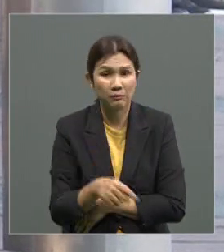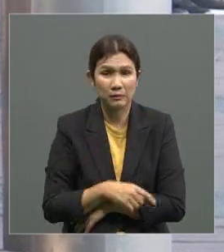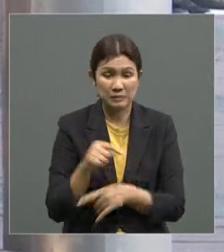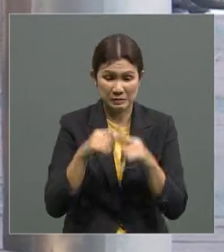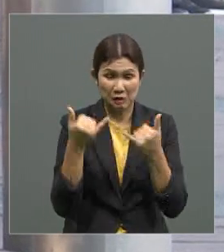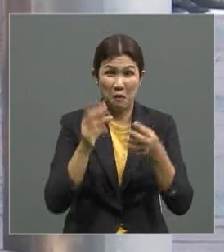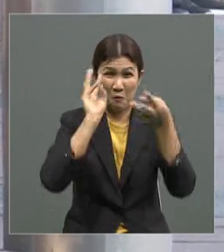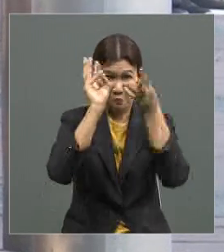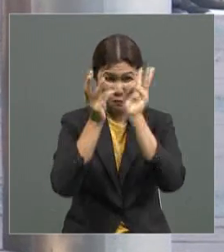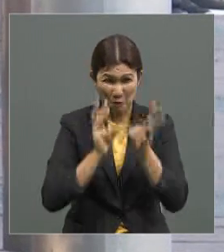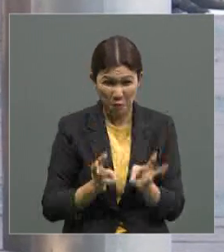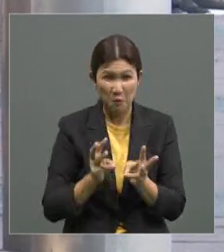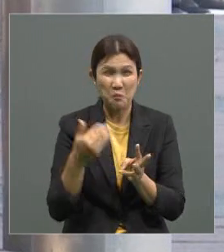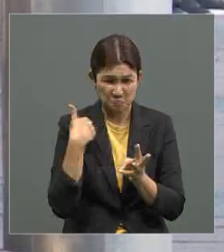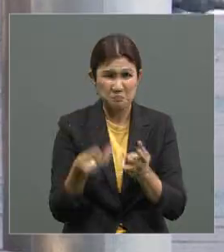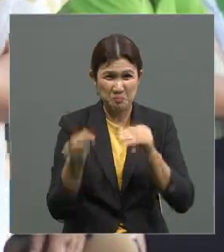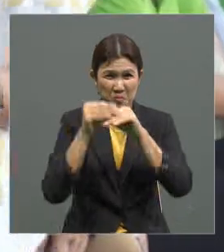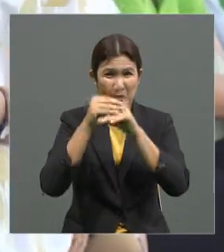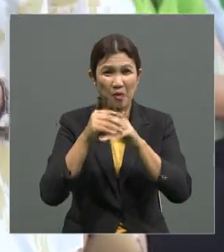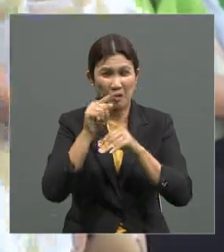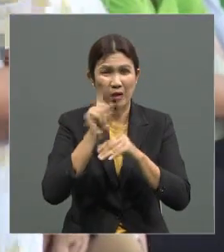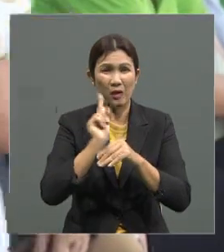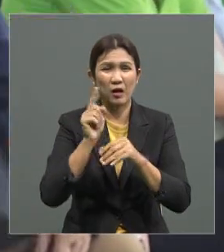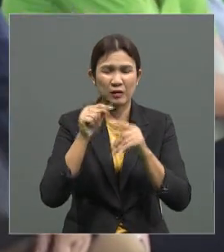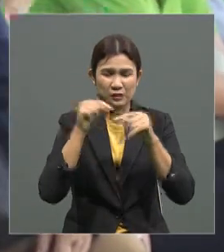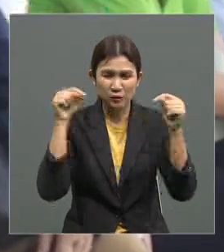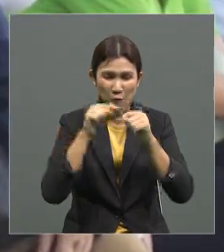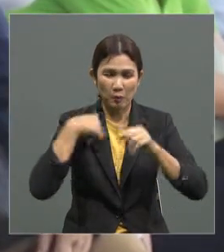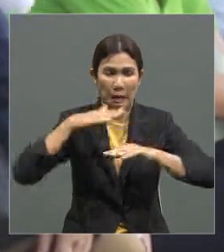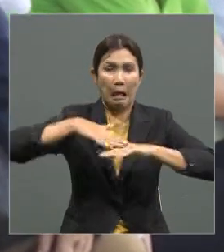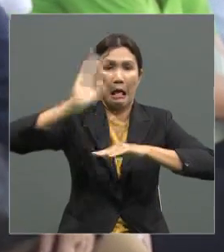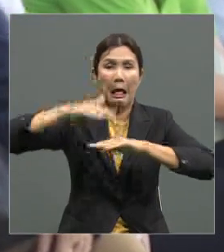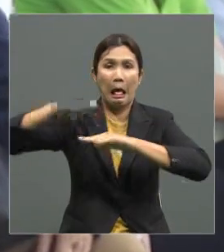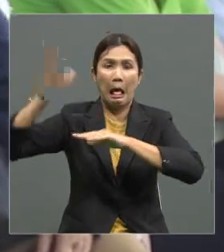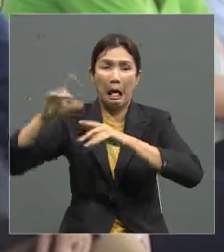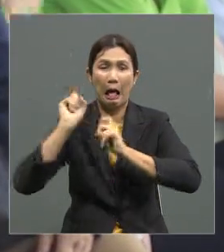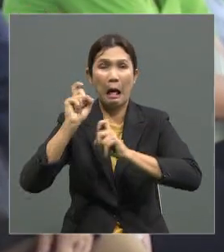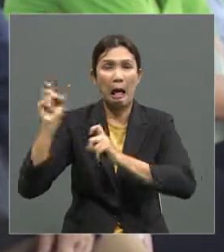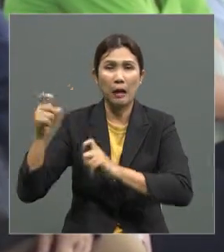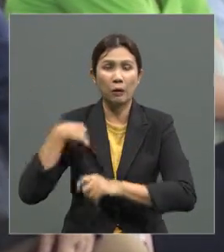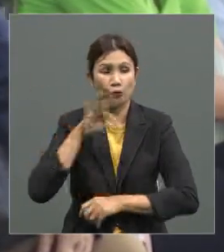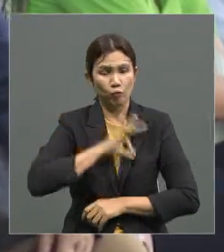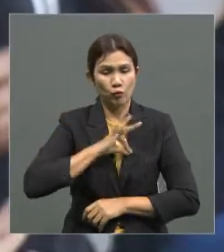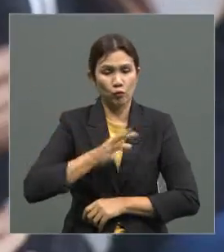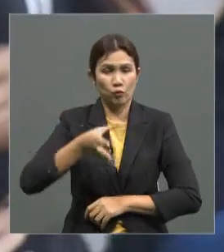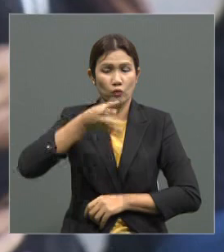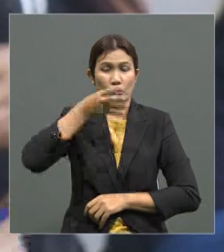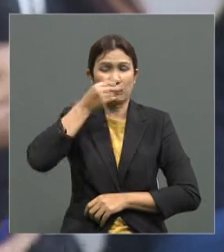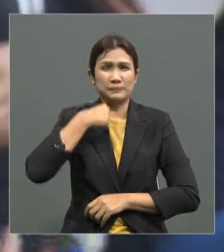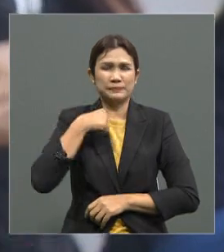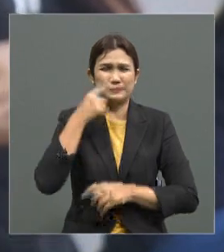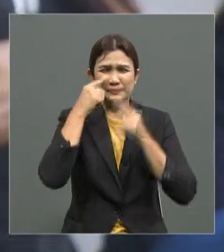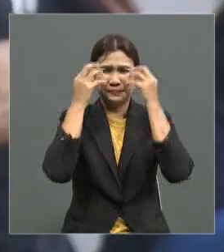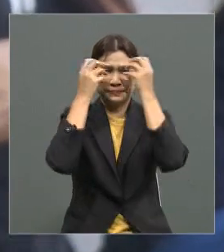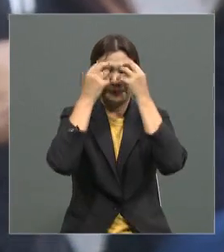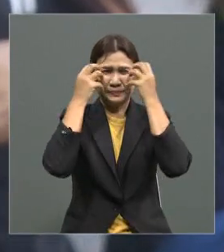งนี้ฝุ่นเนี่ยเริ่มกลับมาสูงขึ้นนะโดยเฉพาะช่วงฝุ่นที่เกินค่ามาตรฐานจะรู้สึกถึงอาการแรกเลยอ่ะแสบต